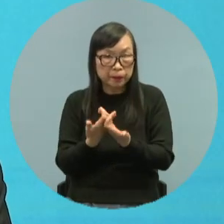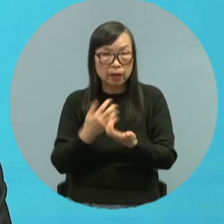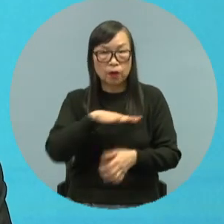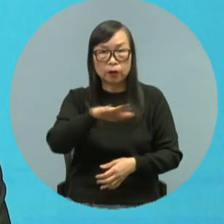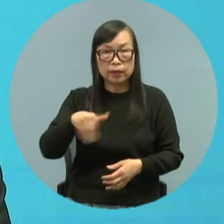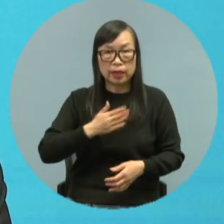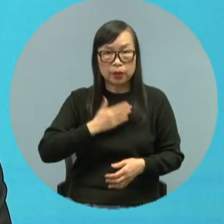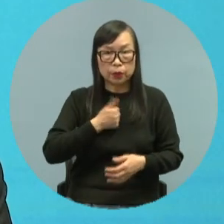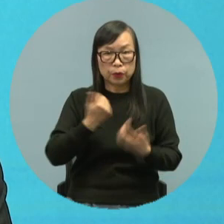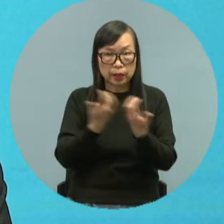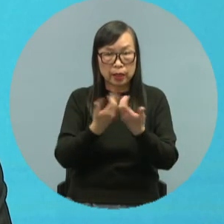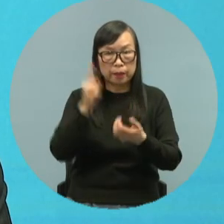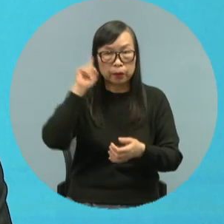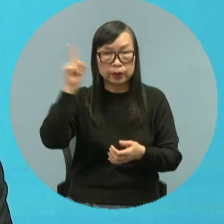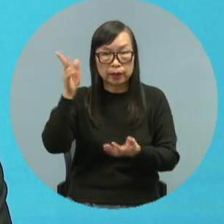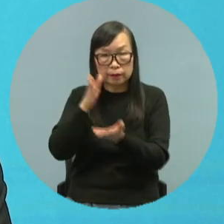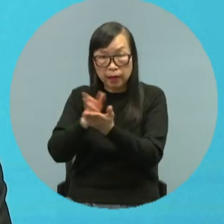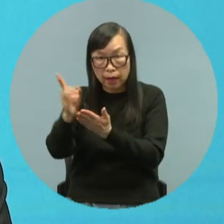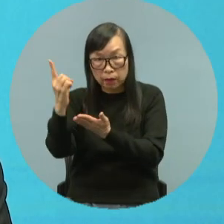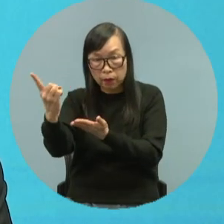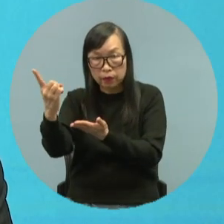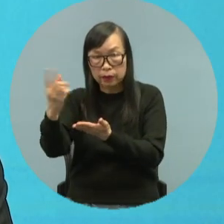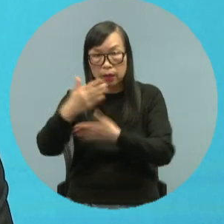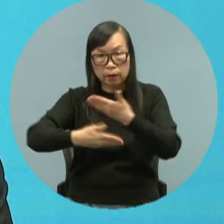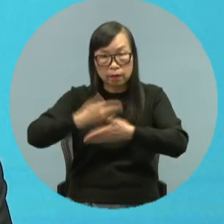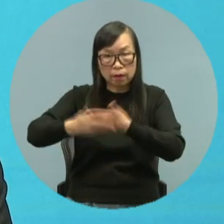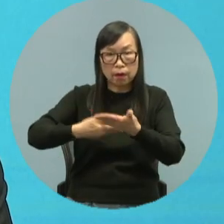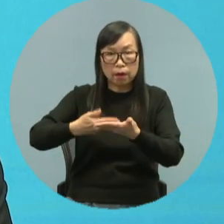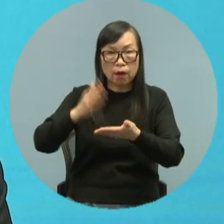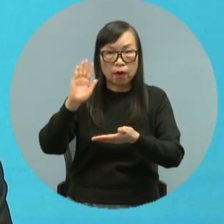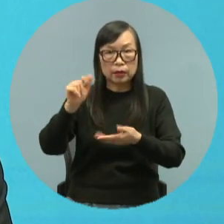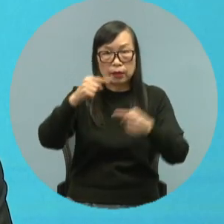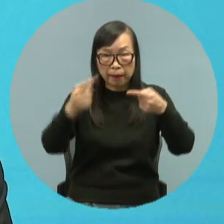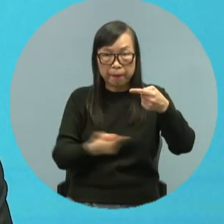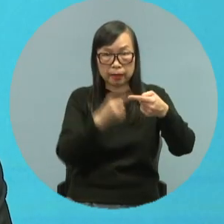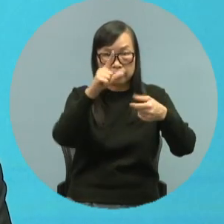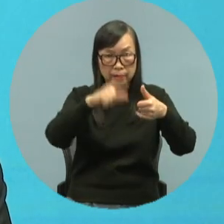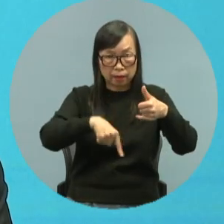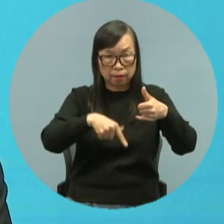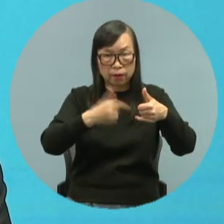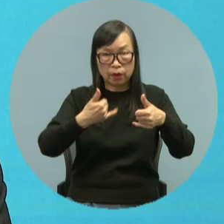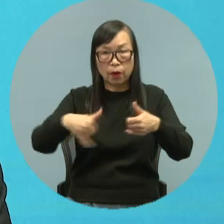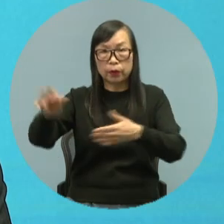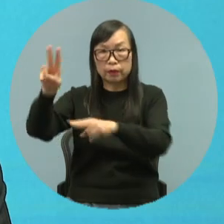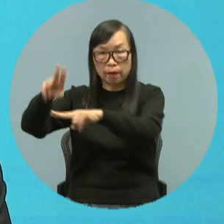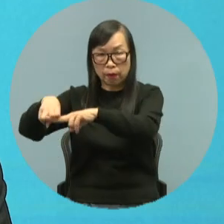預計每日單向的運力可以約有10,000人可以北